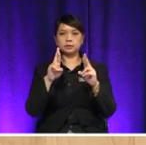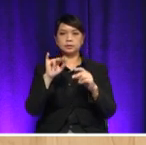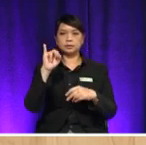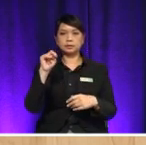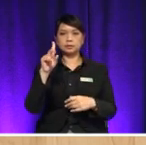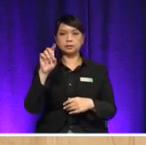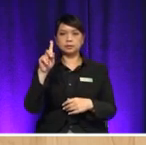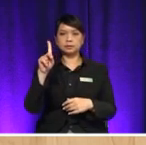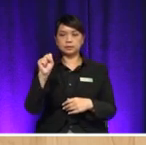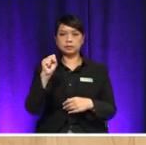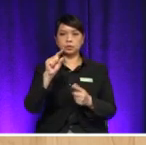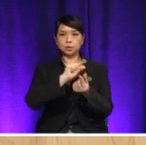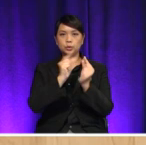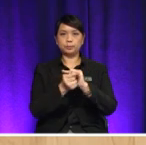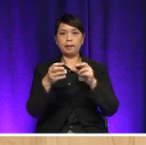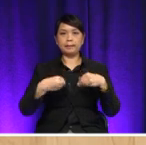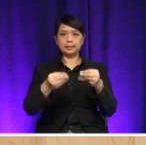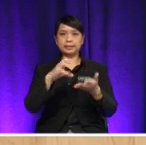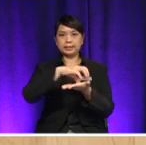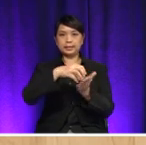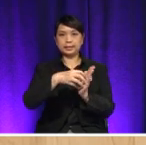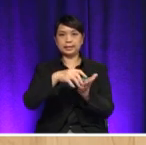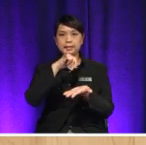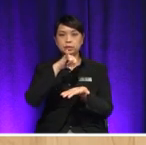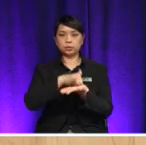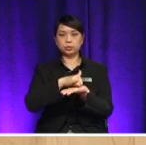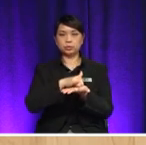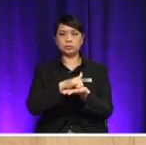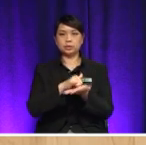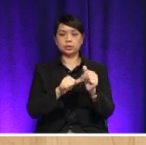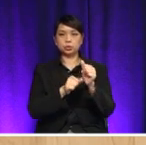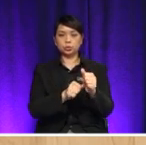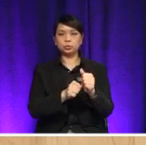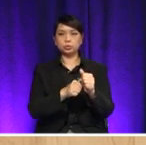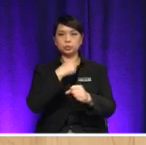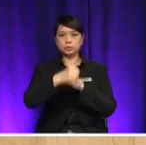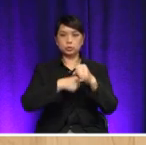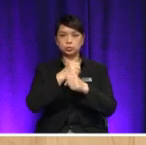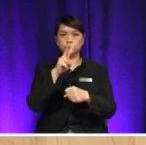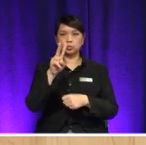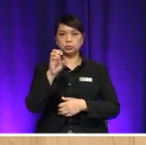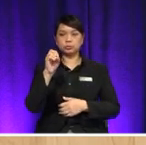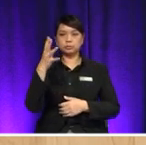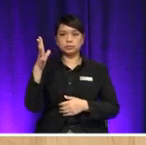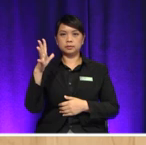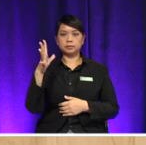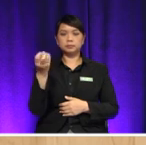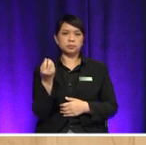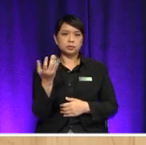bagi cake tersebut pada tahun 2019 berasaskan tahun 2015 ialah agak-agaknya